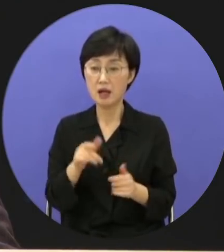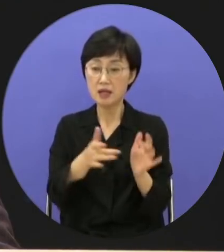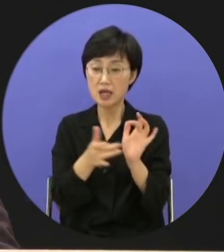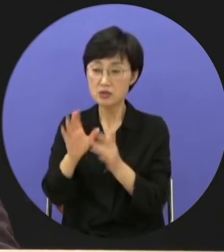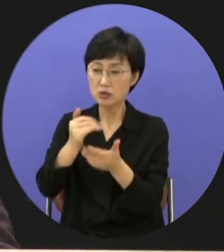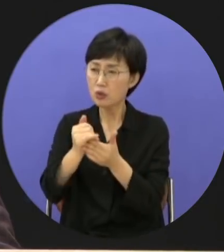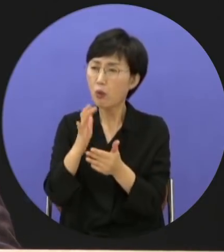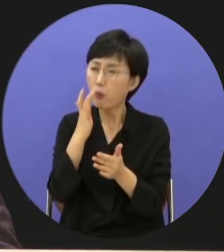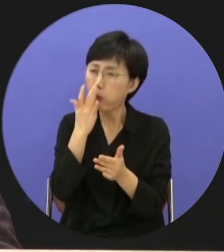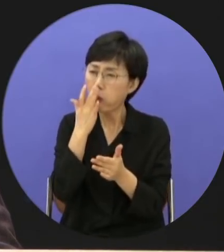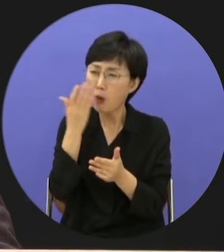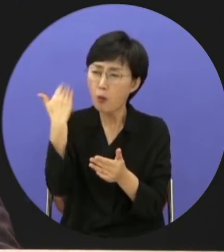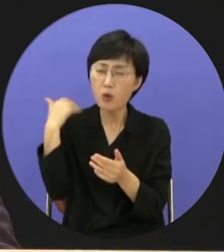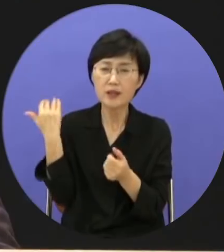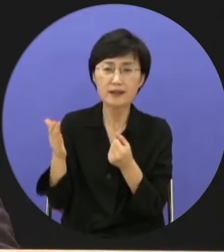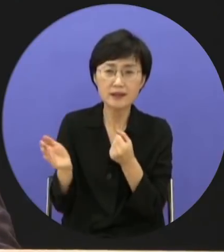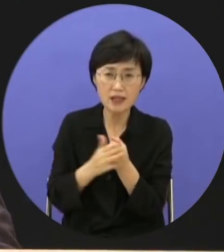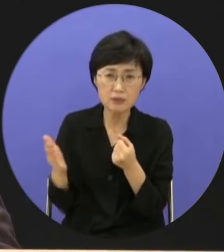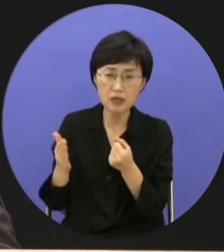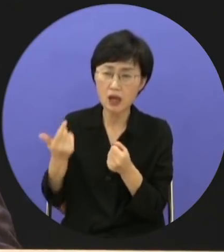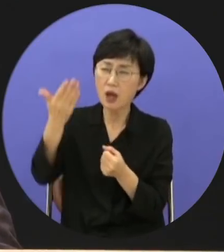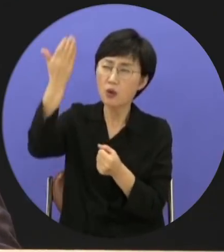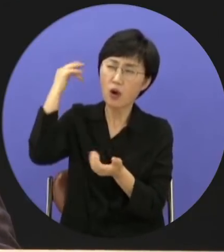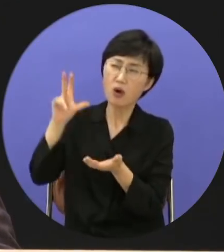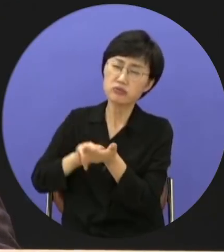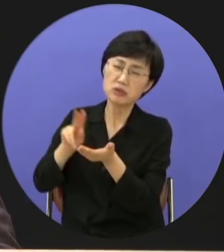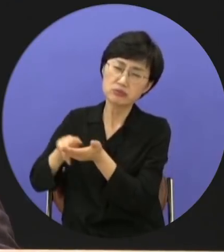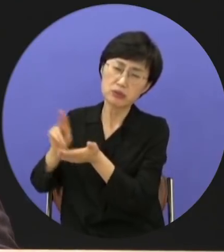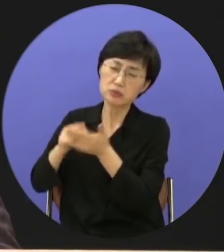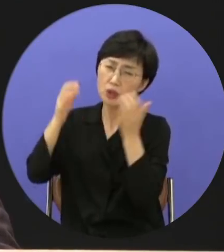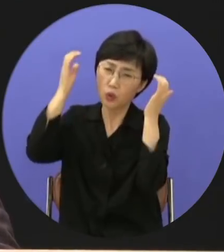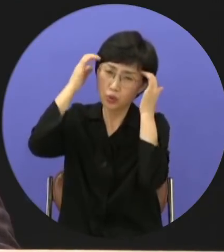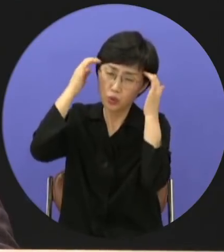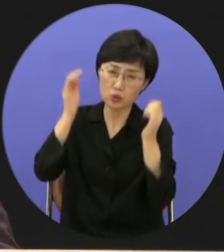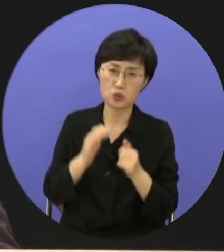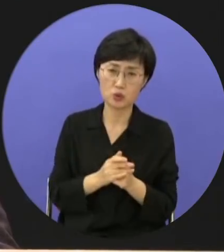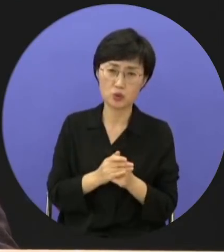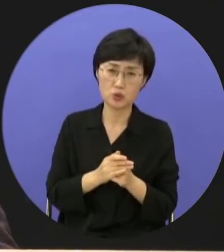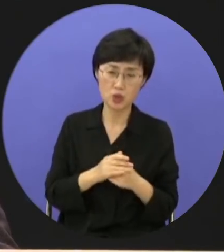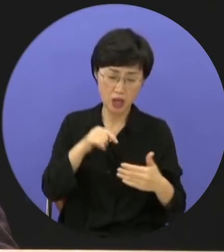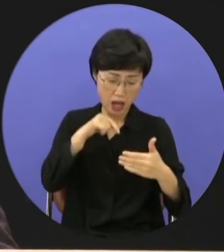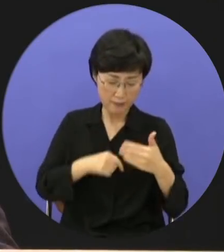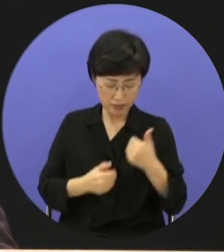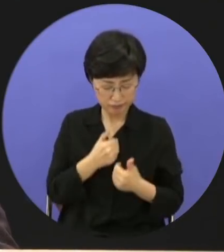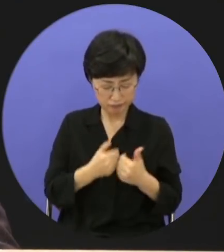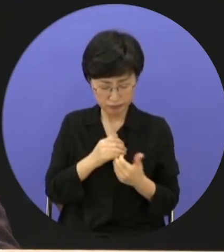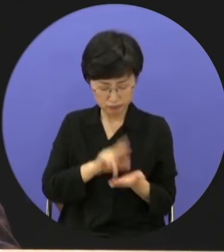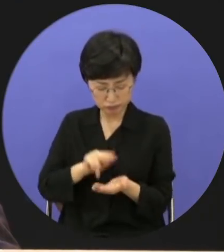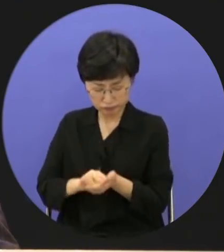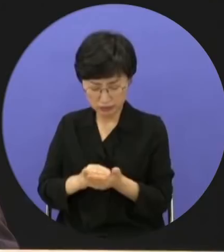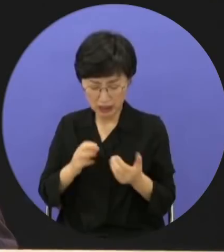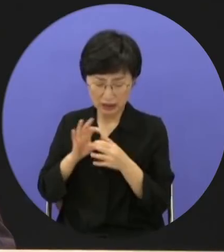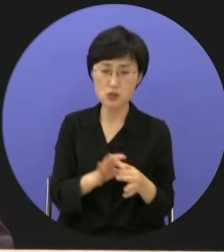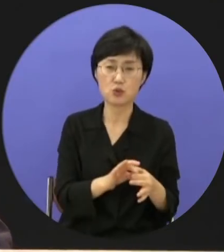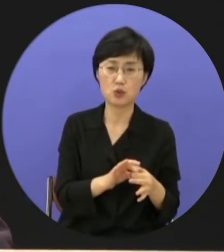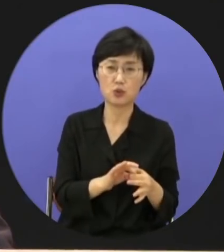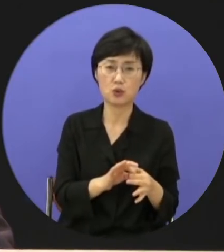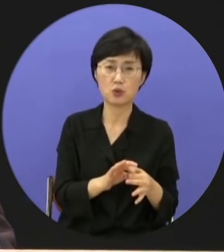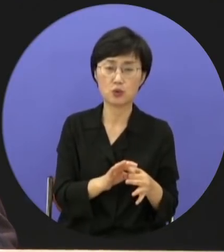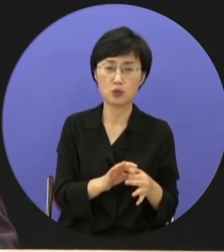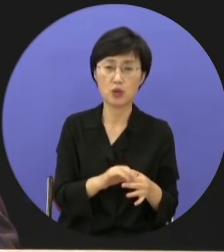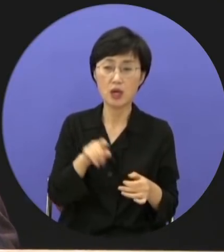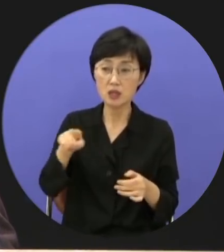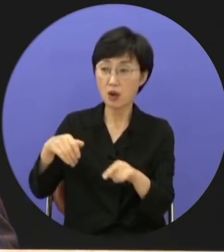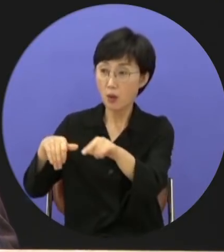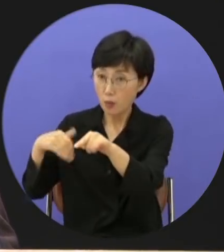because we don't find that comprehensible, that's why. 그래서 제일 잘 사는 나라 미국에 거지가 제일 많은 거요. That's why our life problems are not resolved, and that's why the very wealthy nation